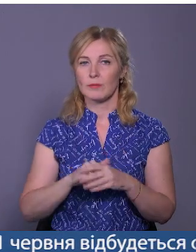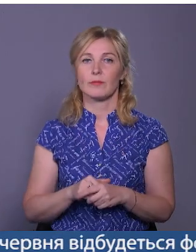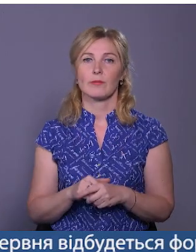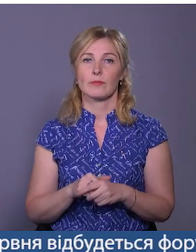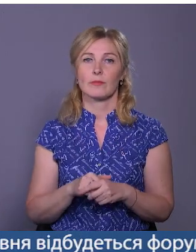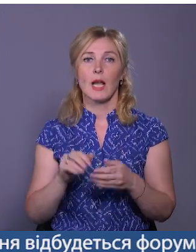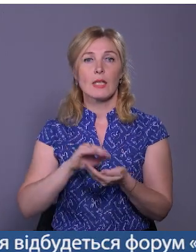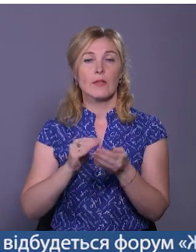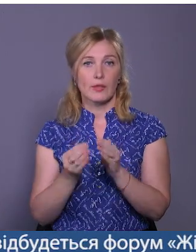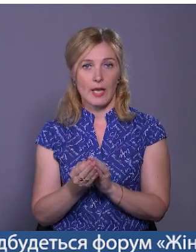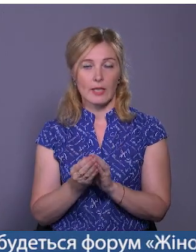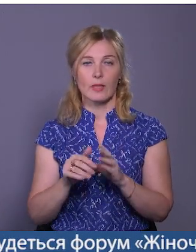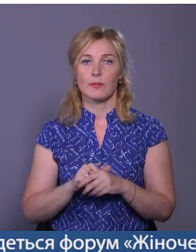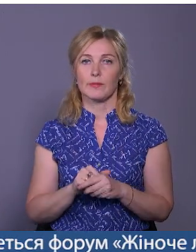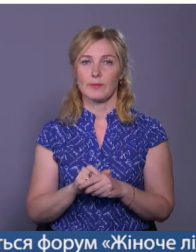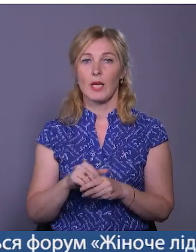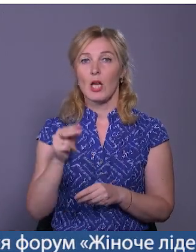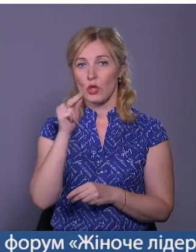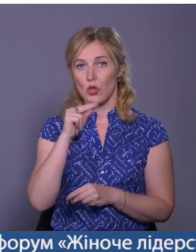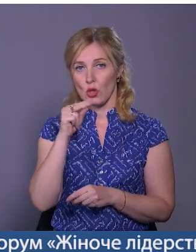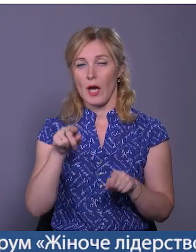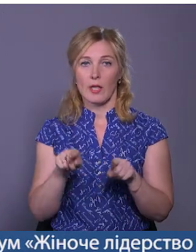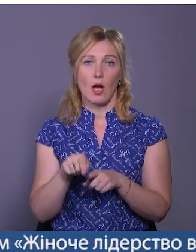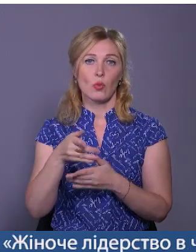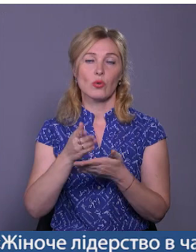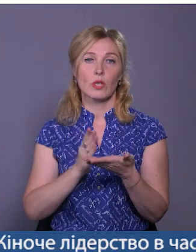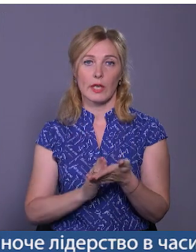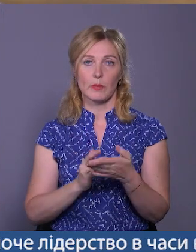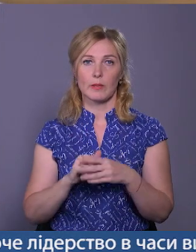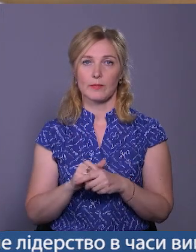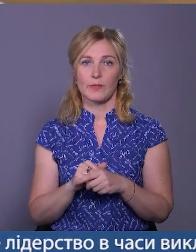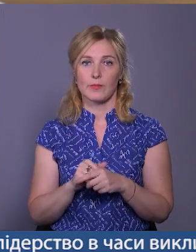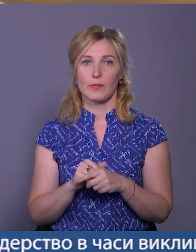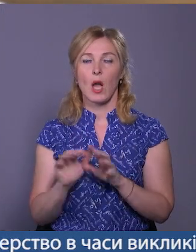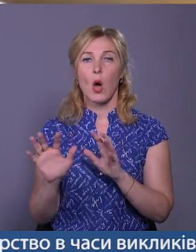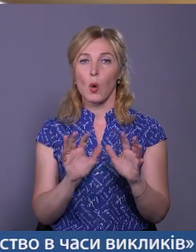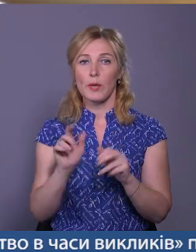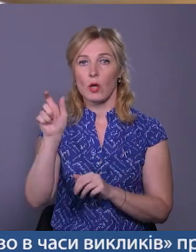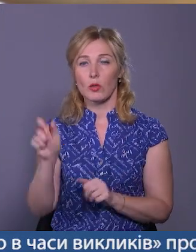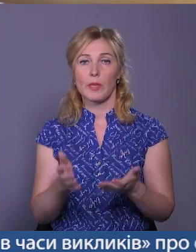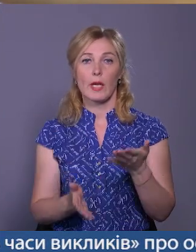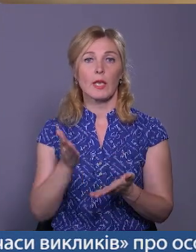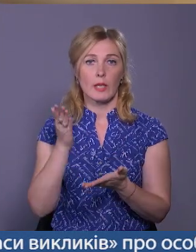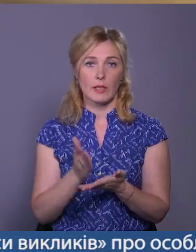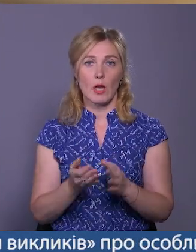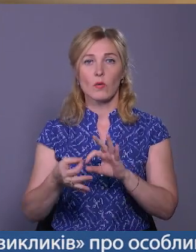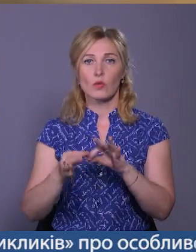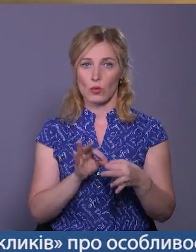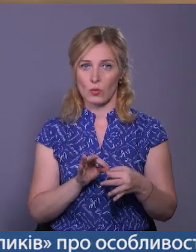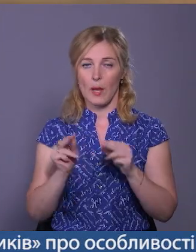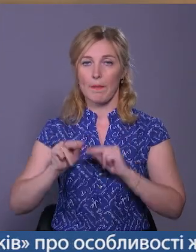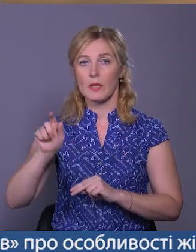тефтельки з подливкою і чаючик ну і дійсно ще хлебушек опікуються людьми котрі перебувають у скруті